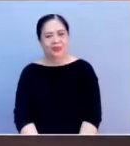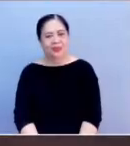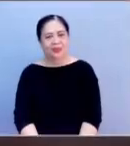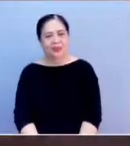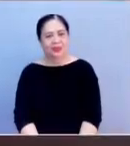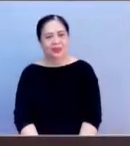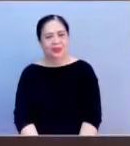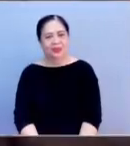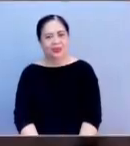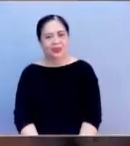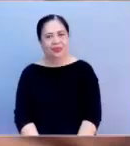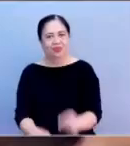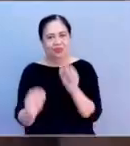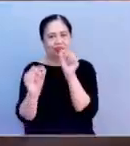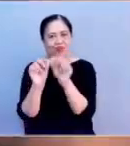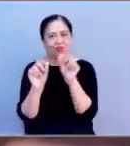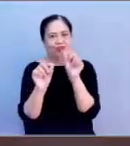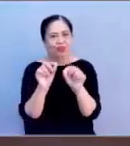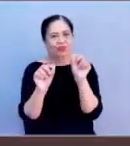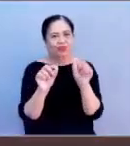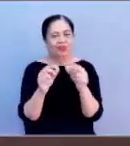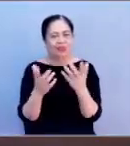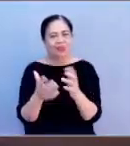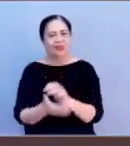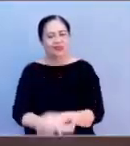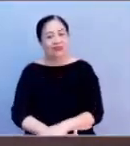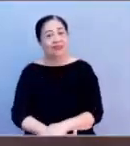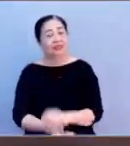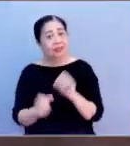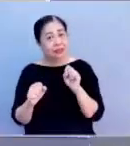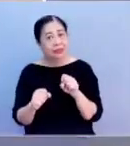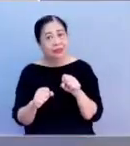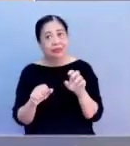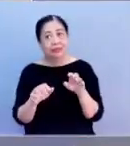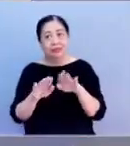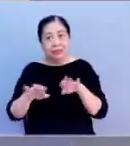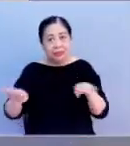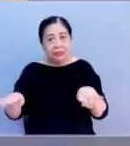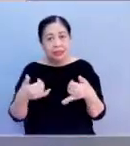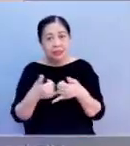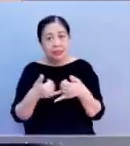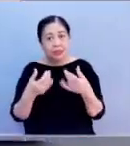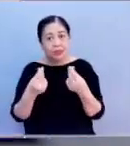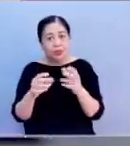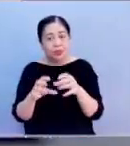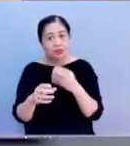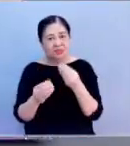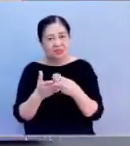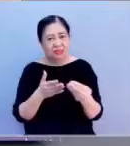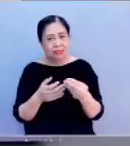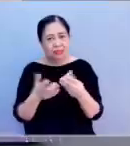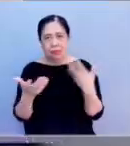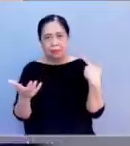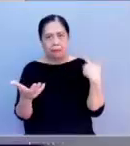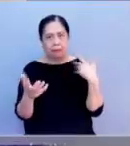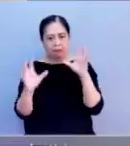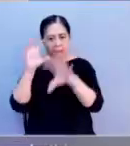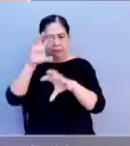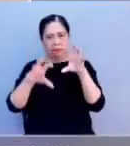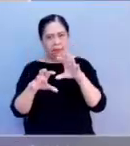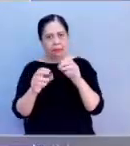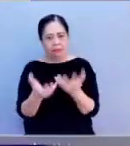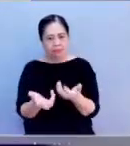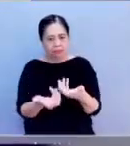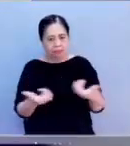rin, tinutusok mo yung activity ng mga kids. Yes, pwede. Ay, pwede ba itong bilhin sa'yo nang hindi pa nakadikit? Ah, pwede naman. Pwede rin naman.